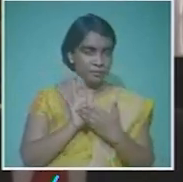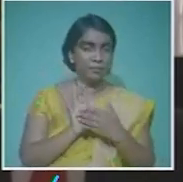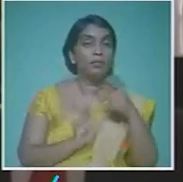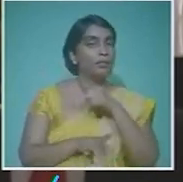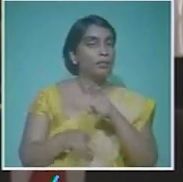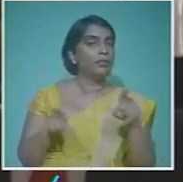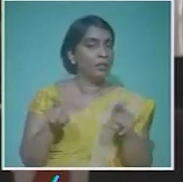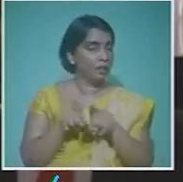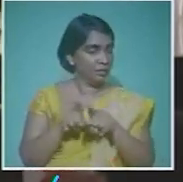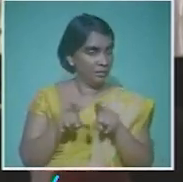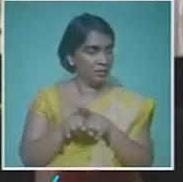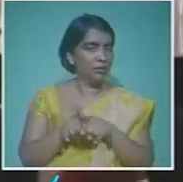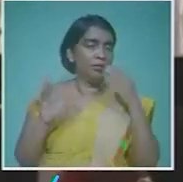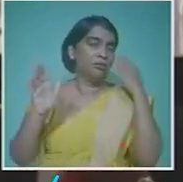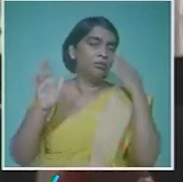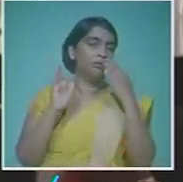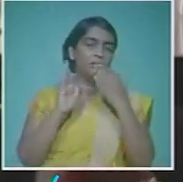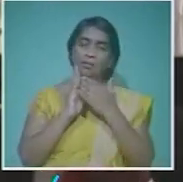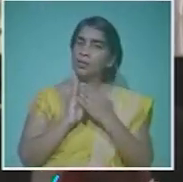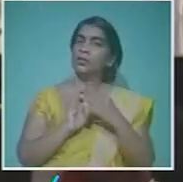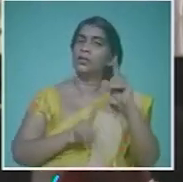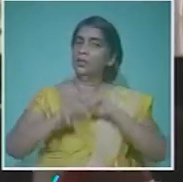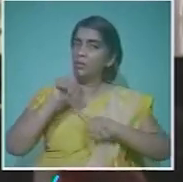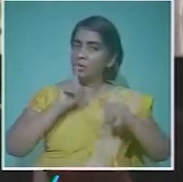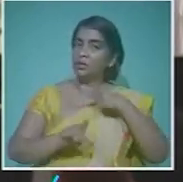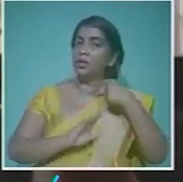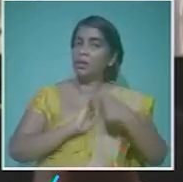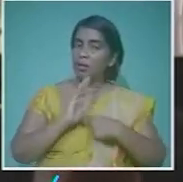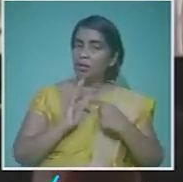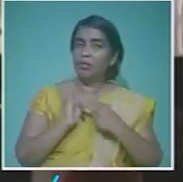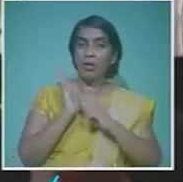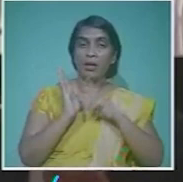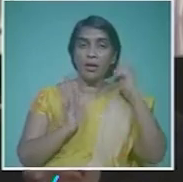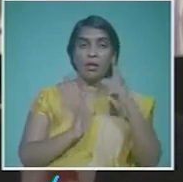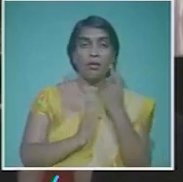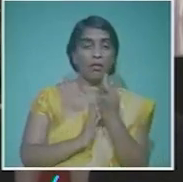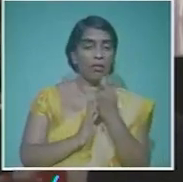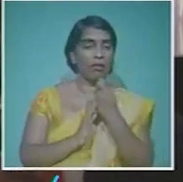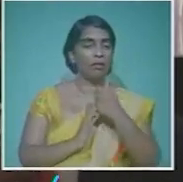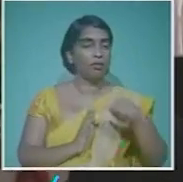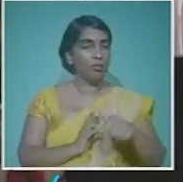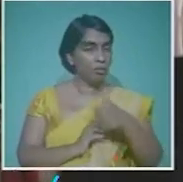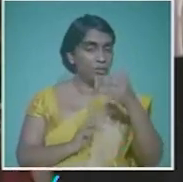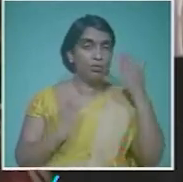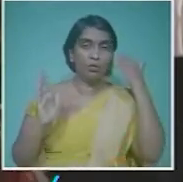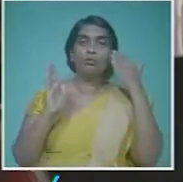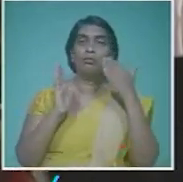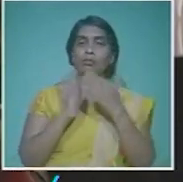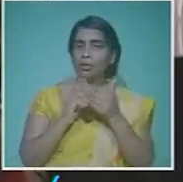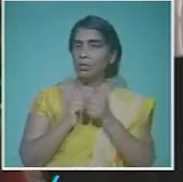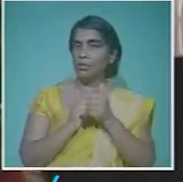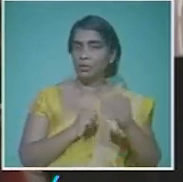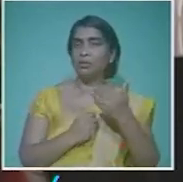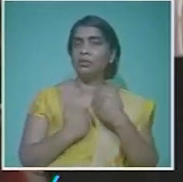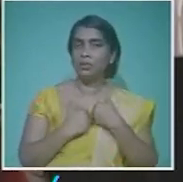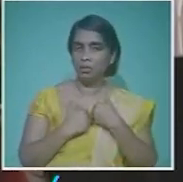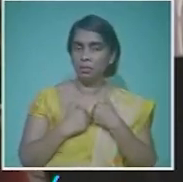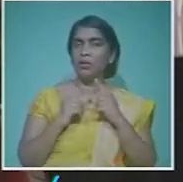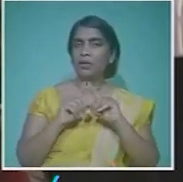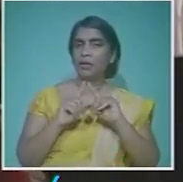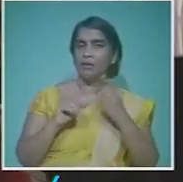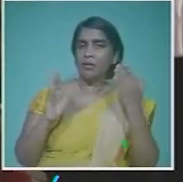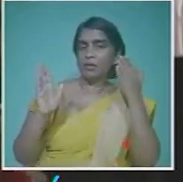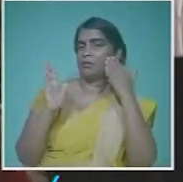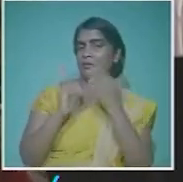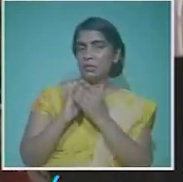මේ හා බැඳිච්ච අපි කතා කරන මේ රටේ ජාතික ආර්ථික පුනරුදය හා සම්බන්ධ කාරණාවට මම වෙන ප්‍රවේශයකින්